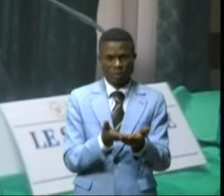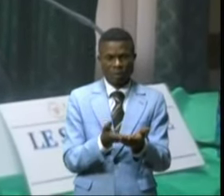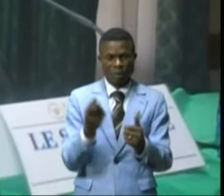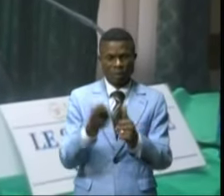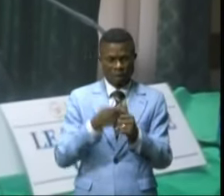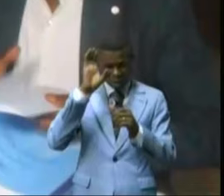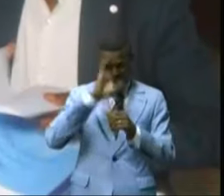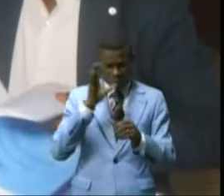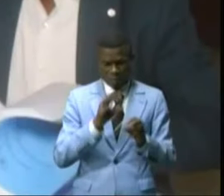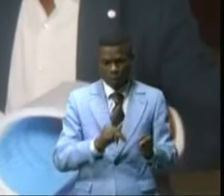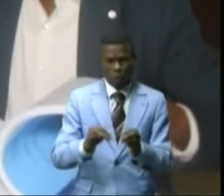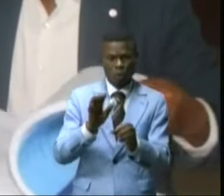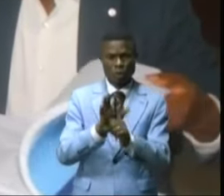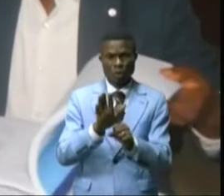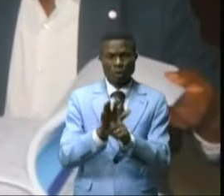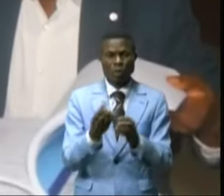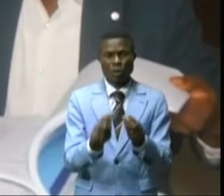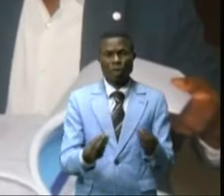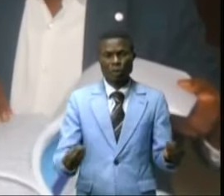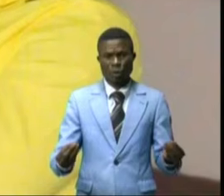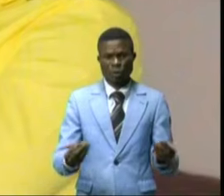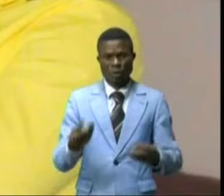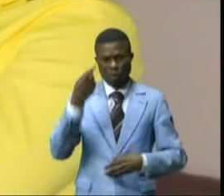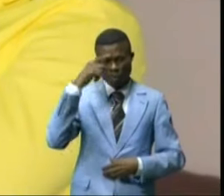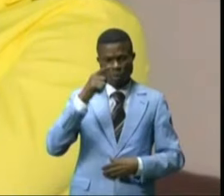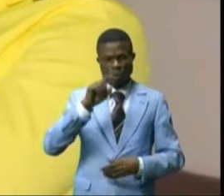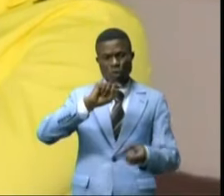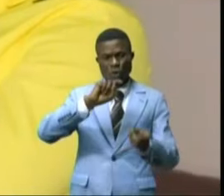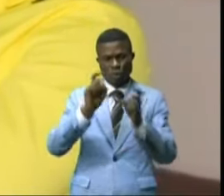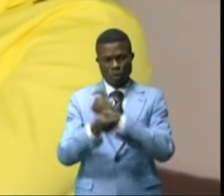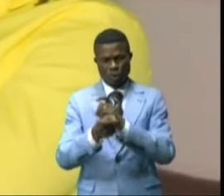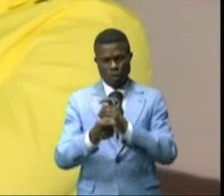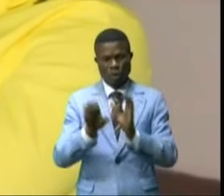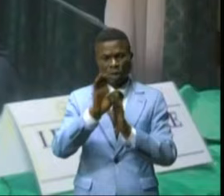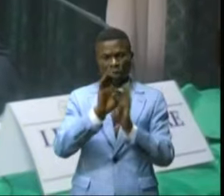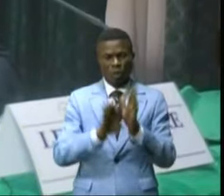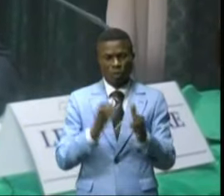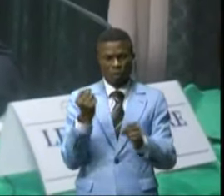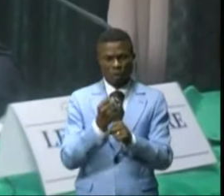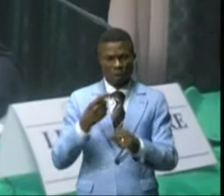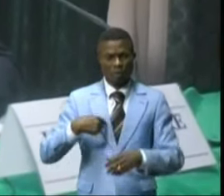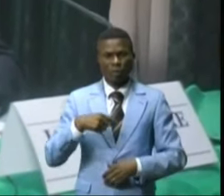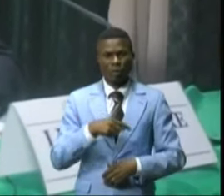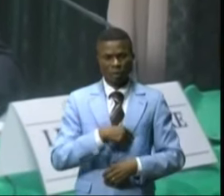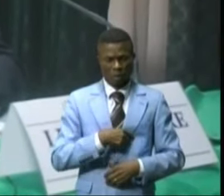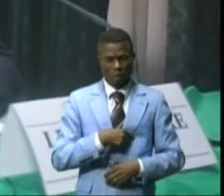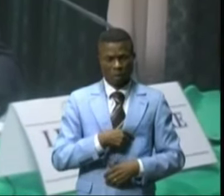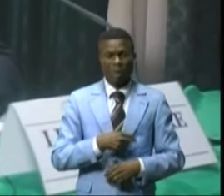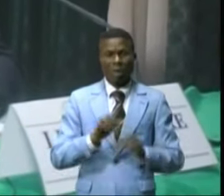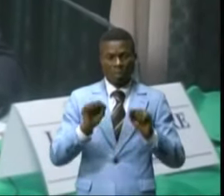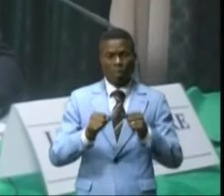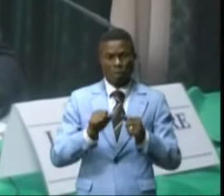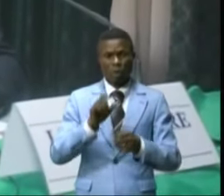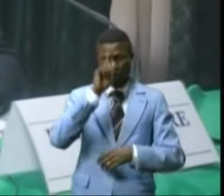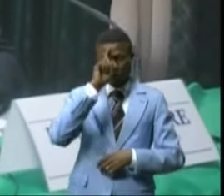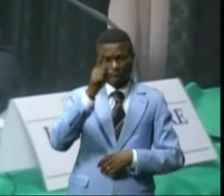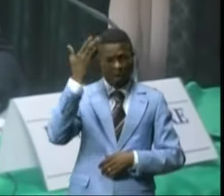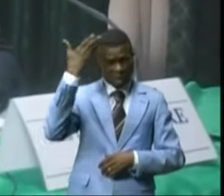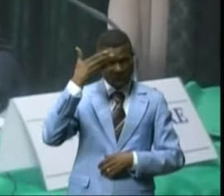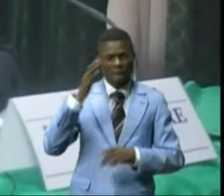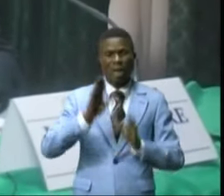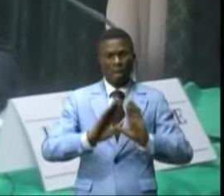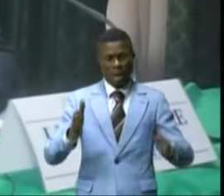chercher des voies et moyens pour améliorer notre façon de travailler. On peut être intelligent, on peut être